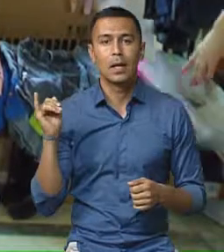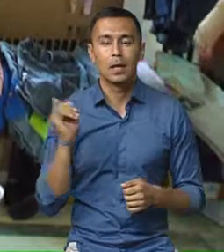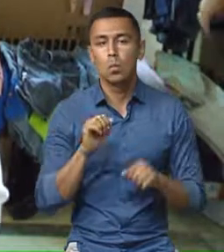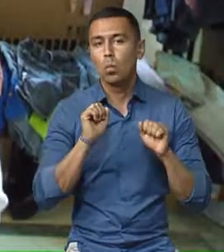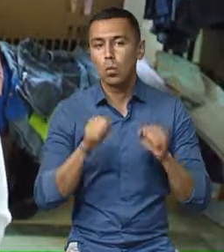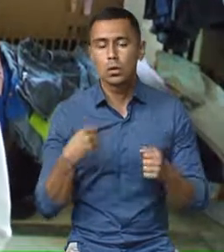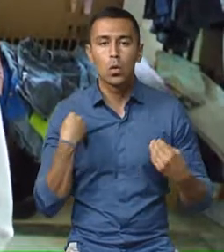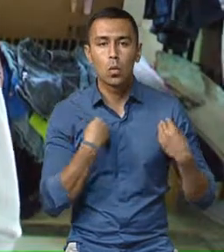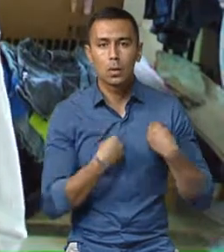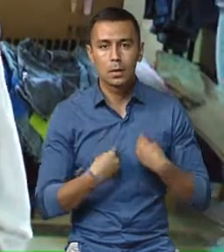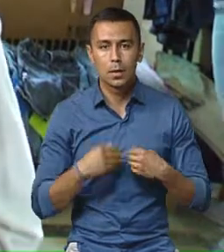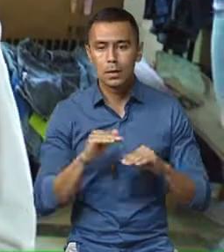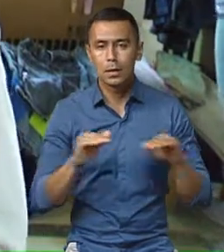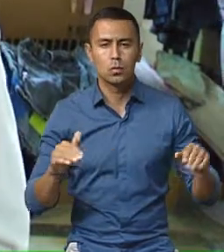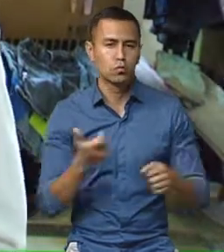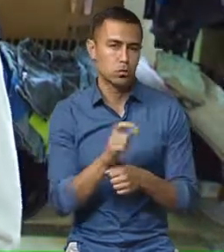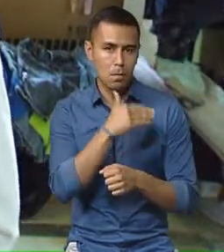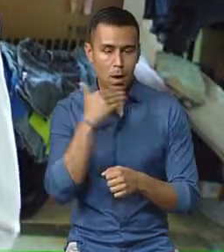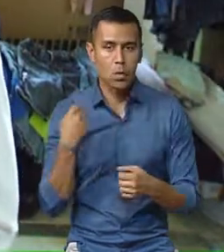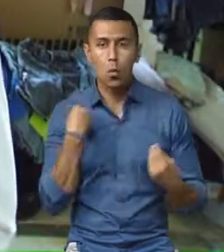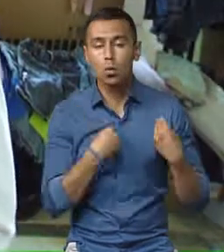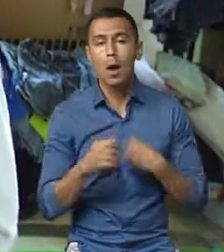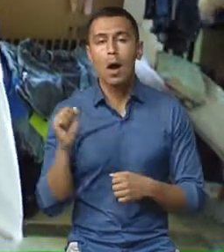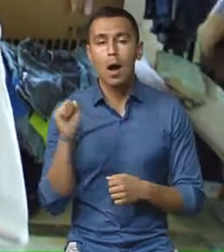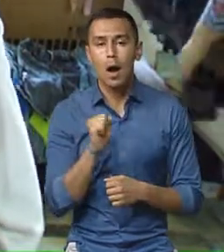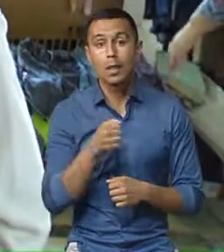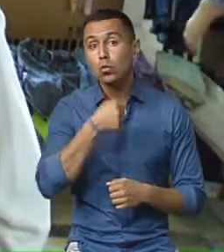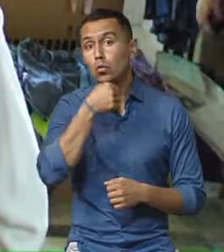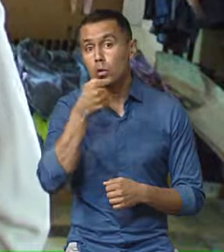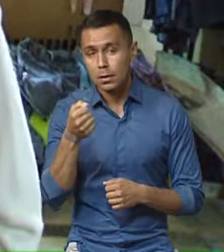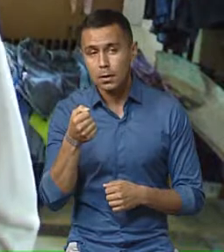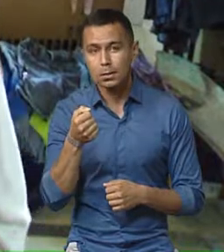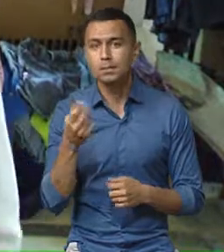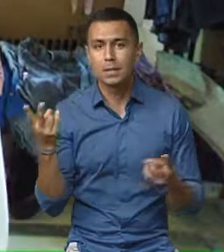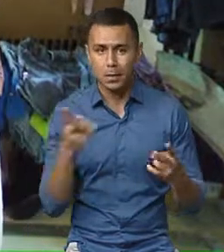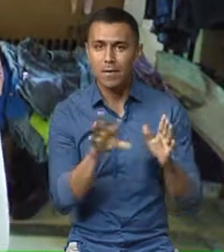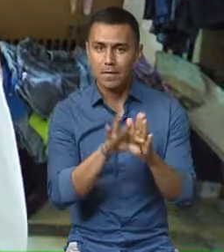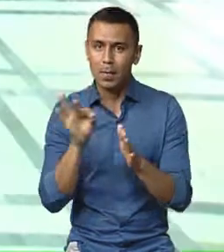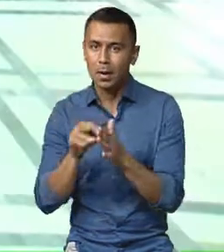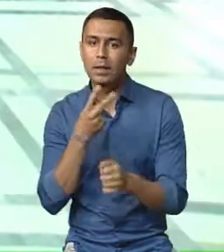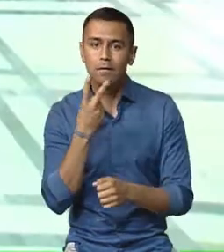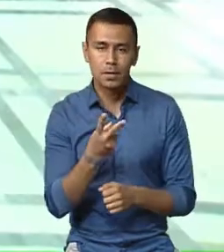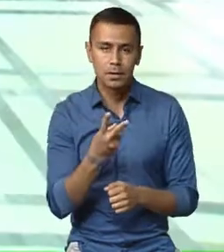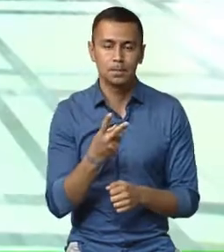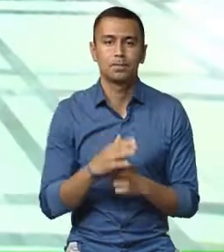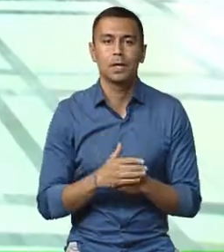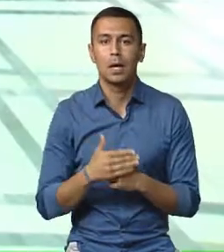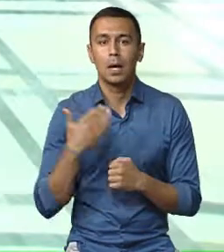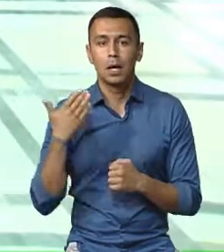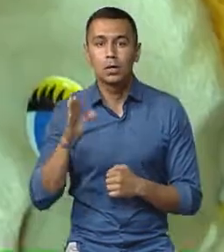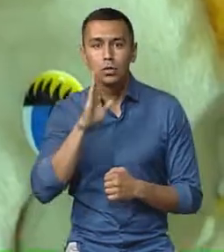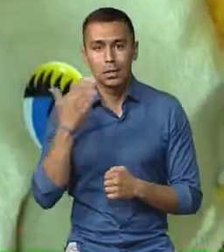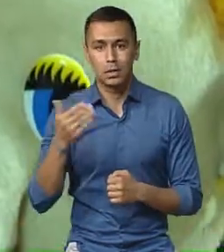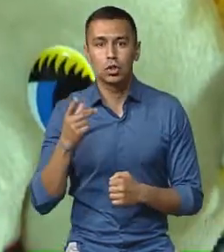можна одяг, на діток дуже багато одягу, а на дорослих треба вибирати, дивитися. Регіна та її